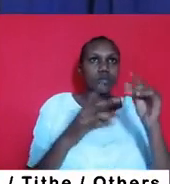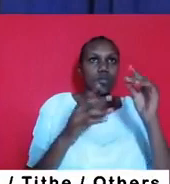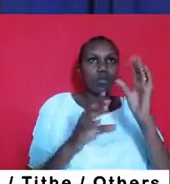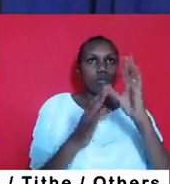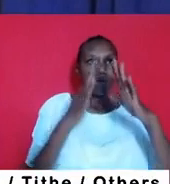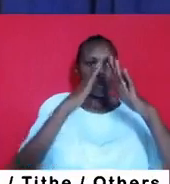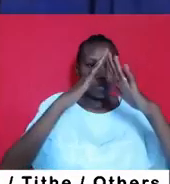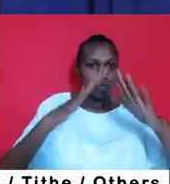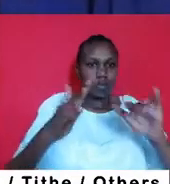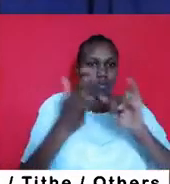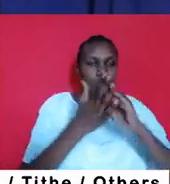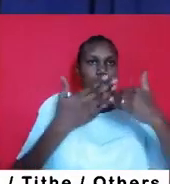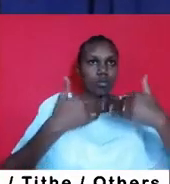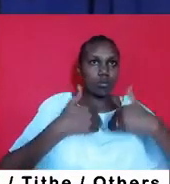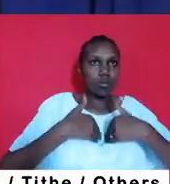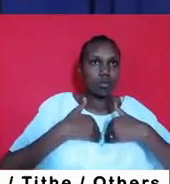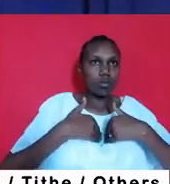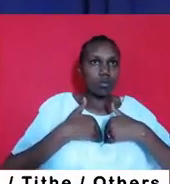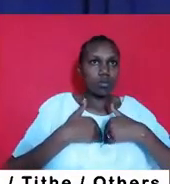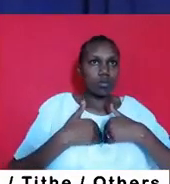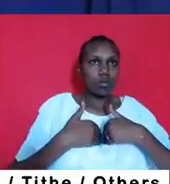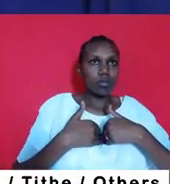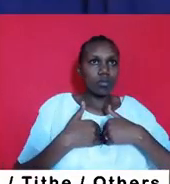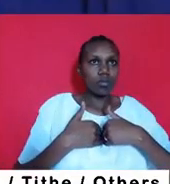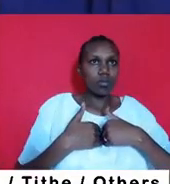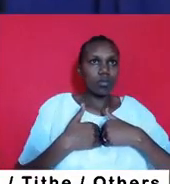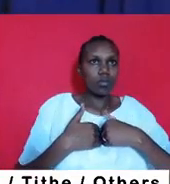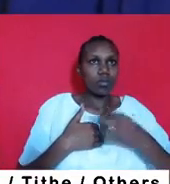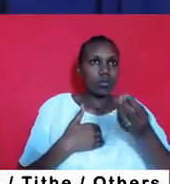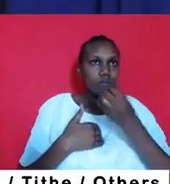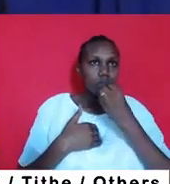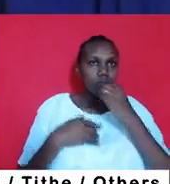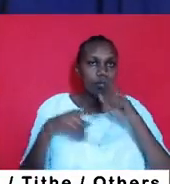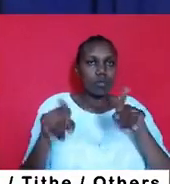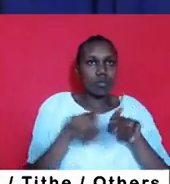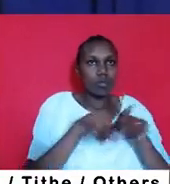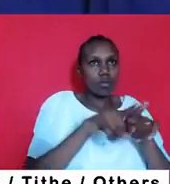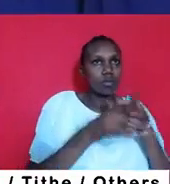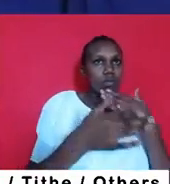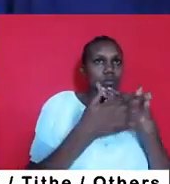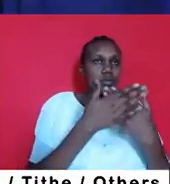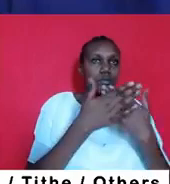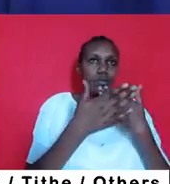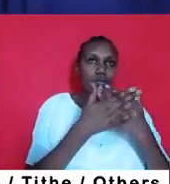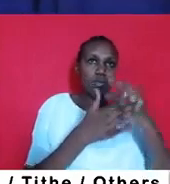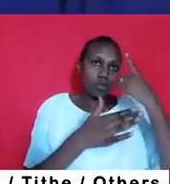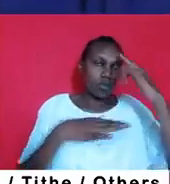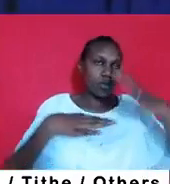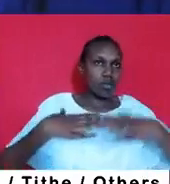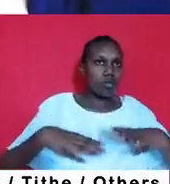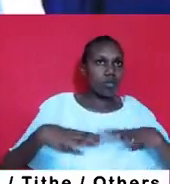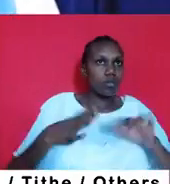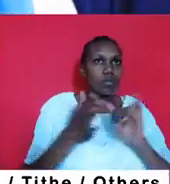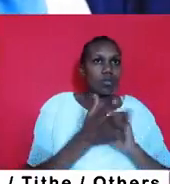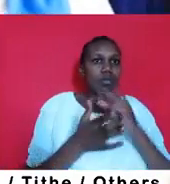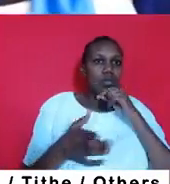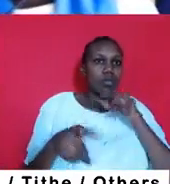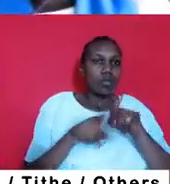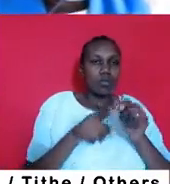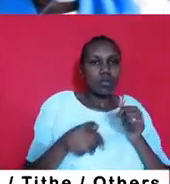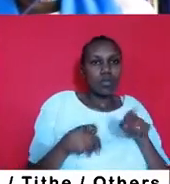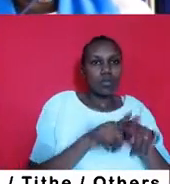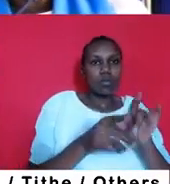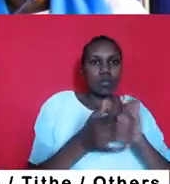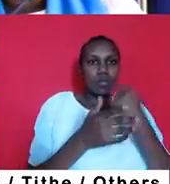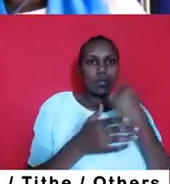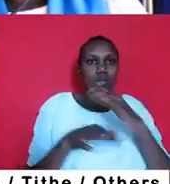iweze kupata mapato na chakula. Tunakushukuru kwa sababu ya wale ambao ndugu na dada wameleta fungu